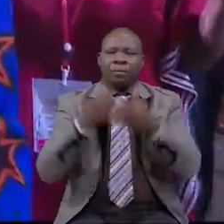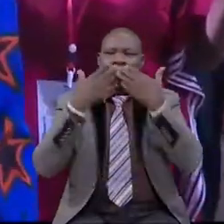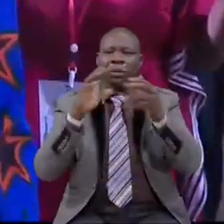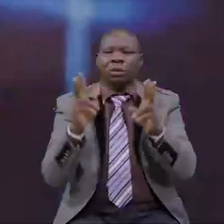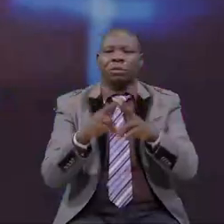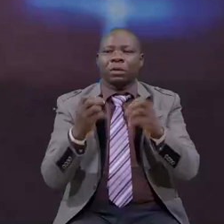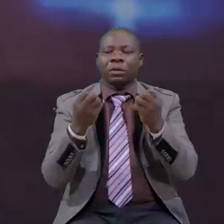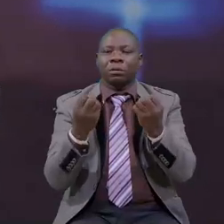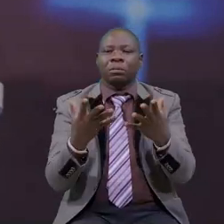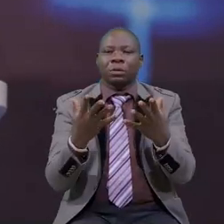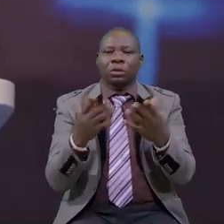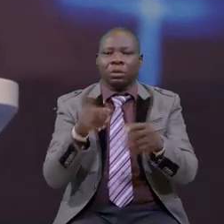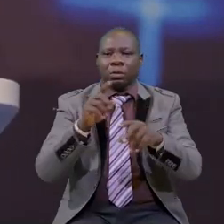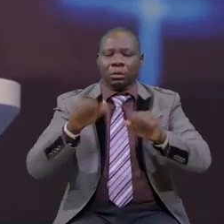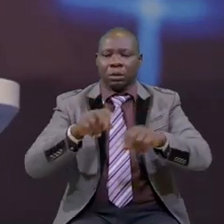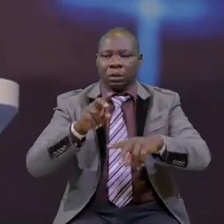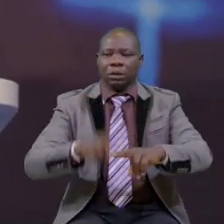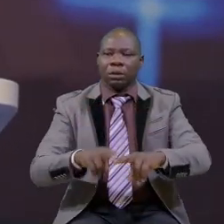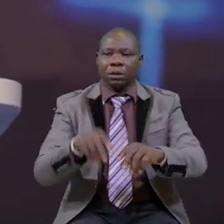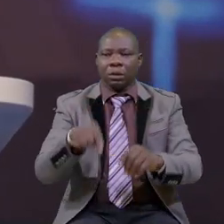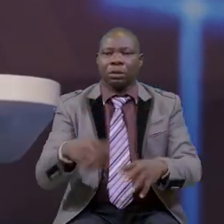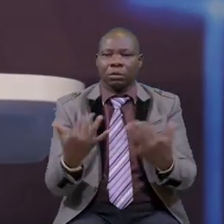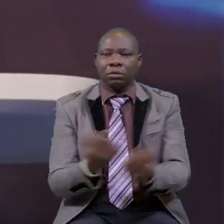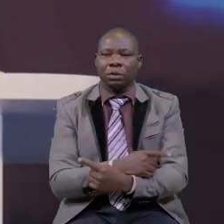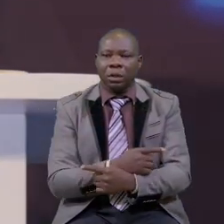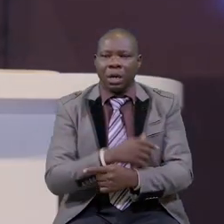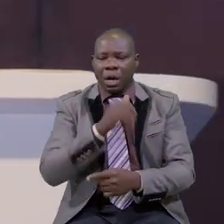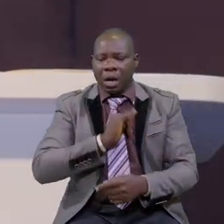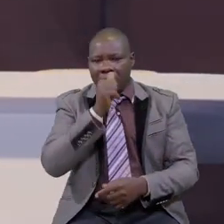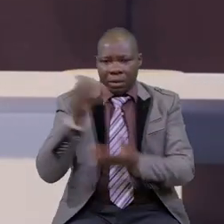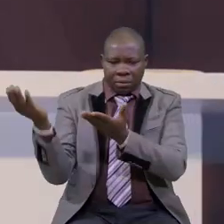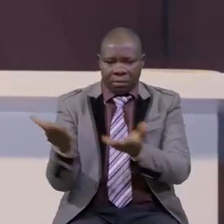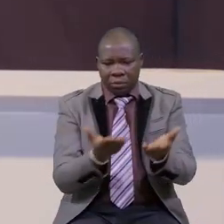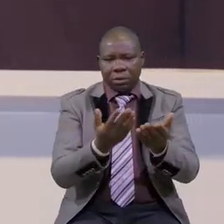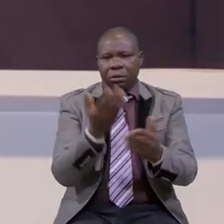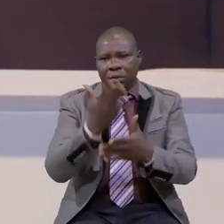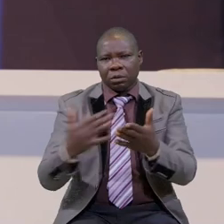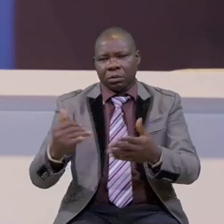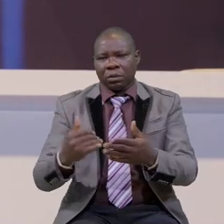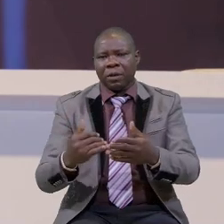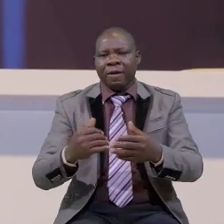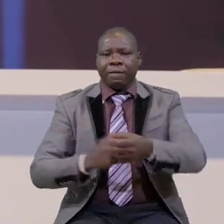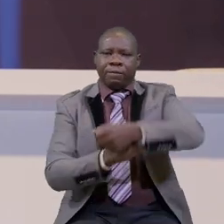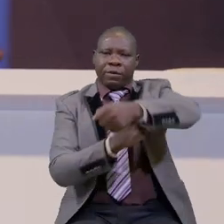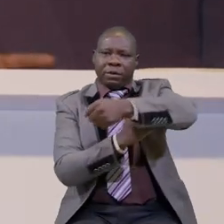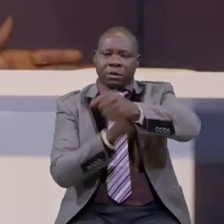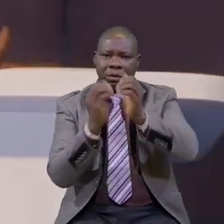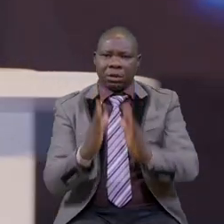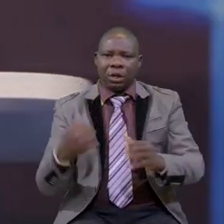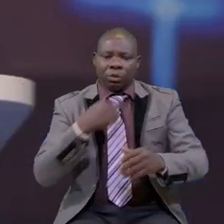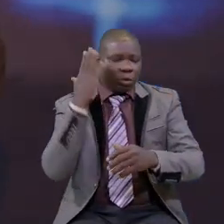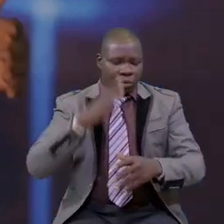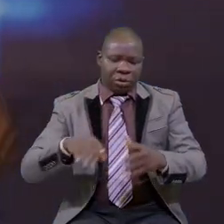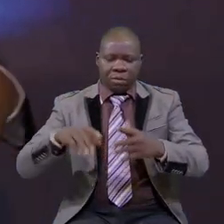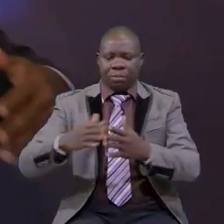Merci beaucoup. Vous pouvez vous asseoir. Aujourd'hui, Dieu nous apporte quelque chose. Nous allons bâtir.